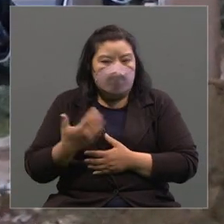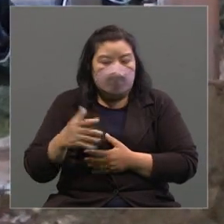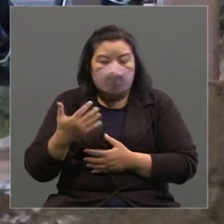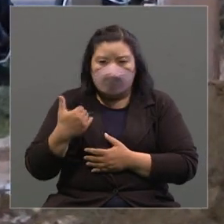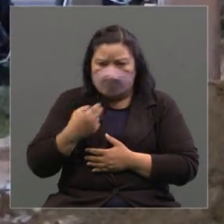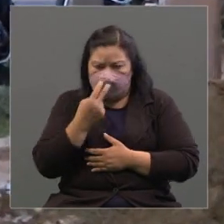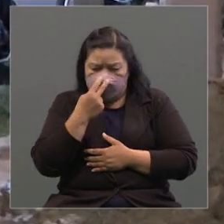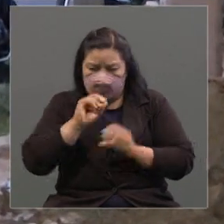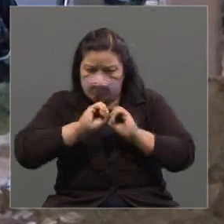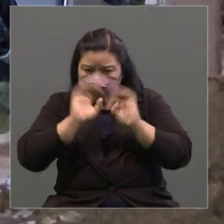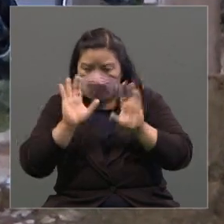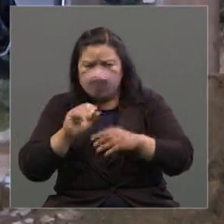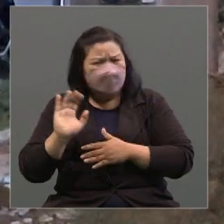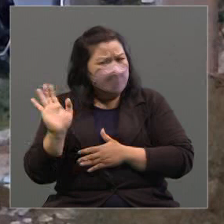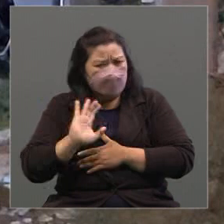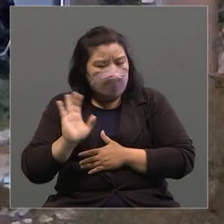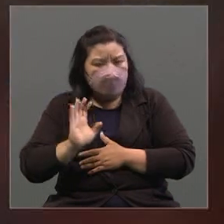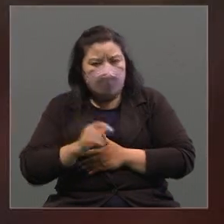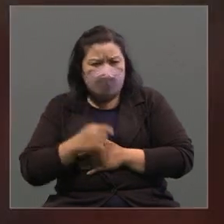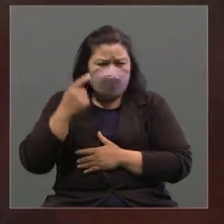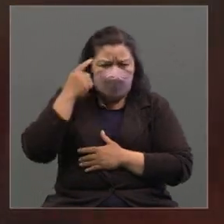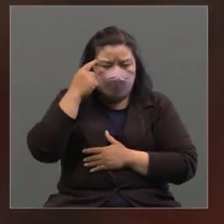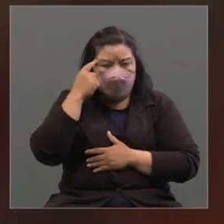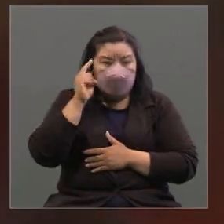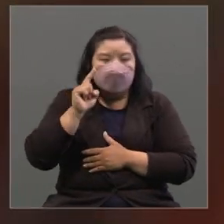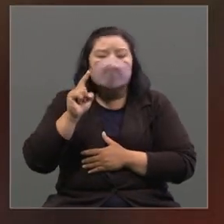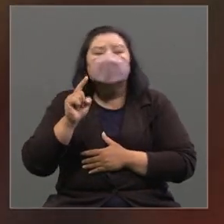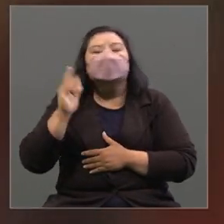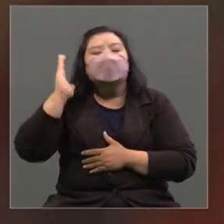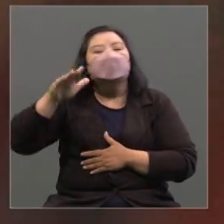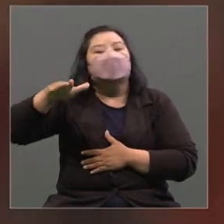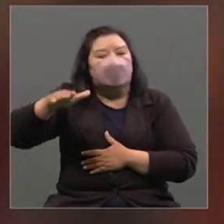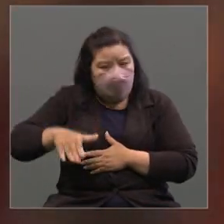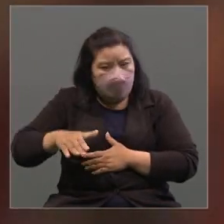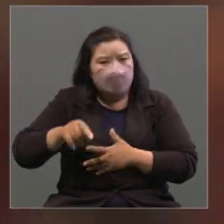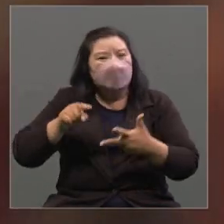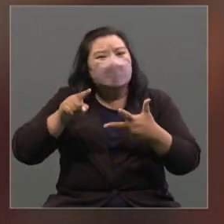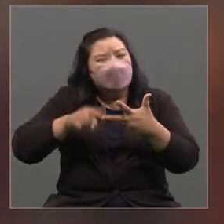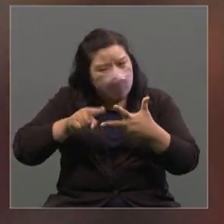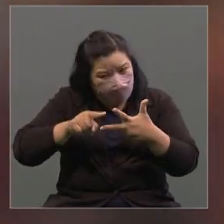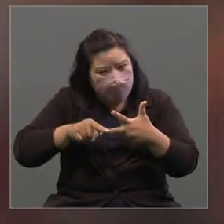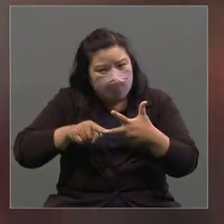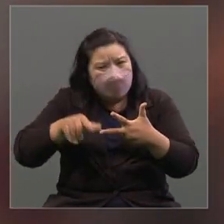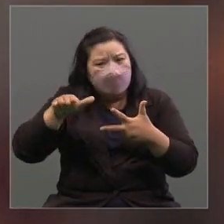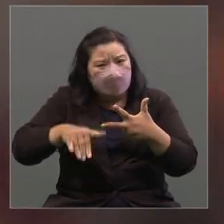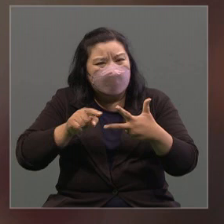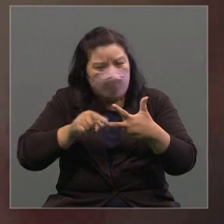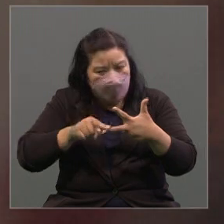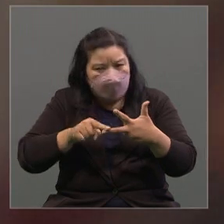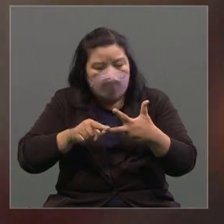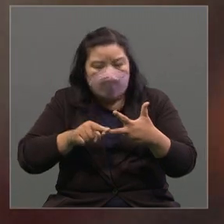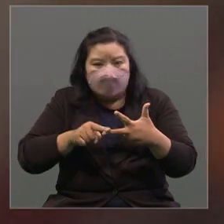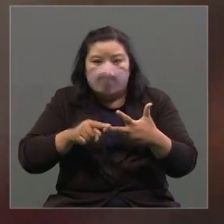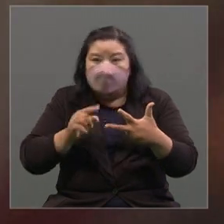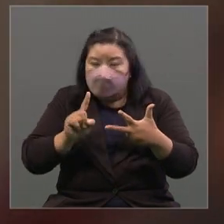ม่แต่พอภาพจากกล้องวงจรปิดไม่ใช่ อ ้ าว กลายเป็นนายสรุดาน้องชายของนายวรายุทธ์นะคะ ครับ ก็เลยไป